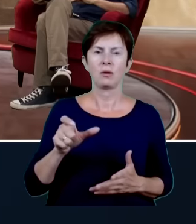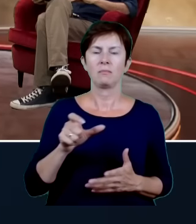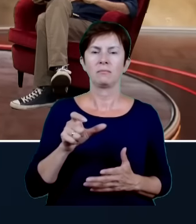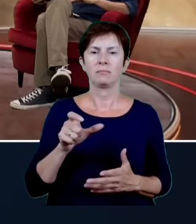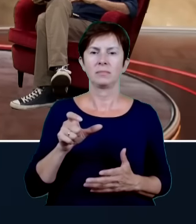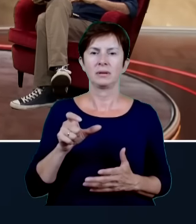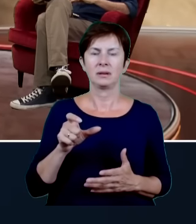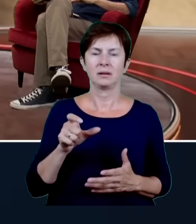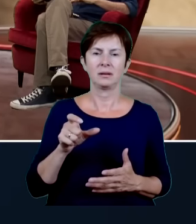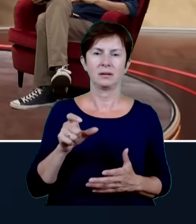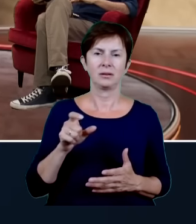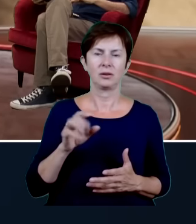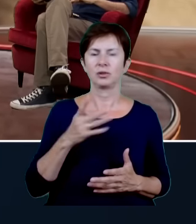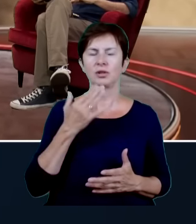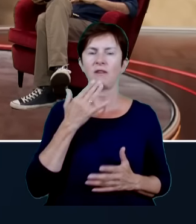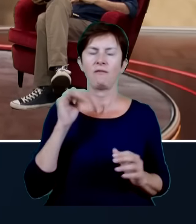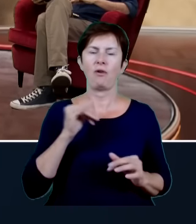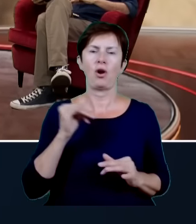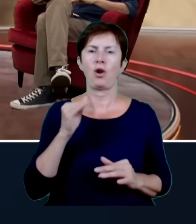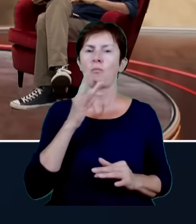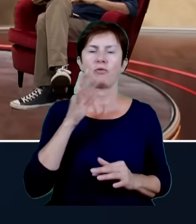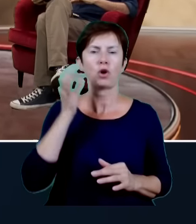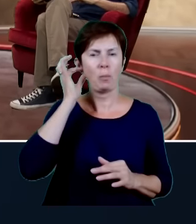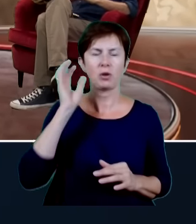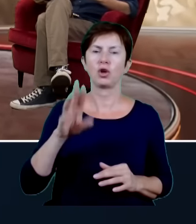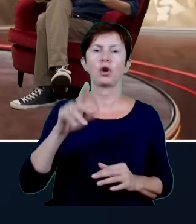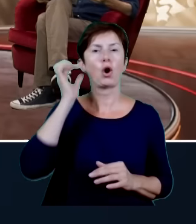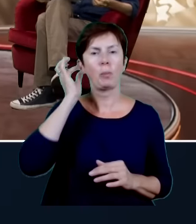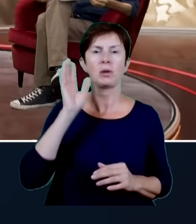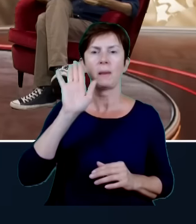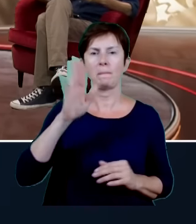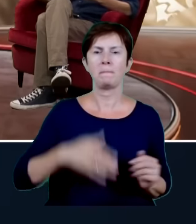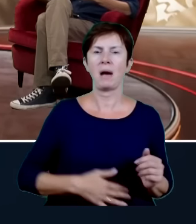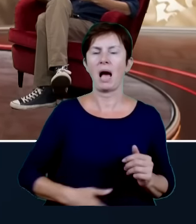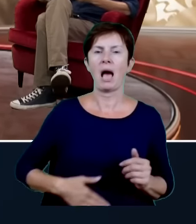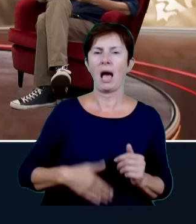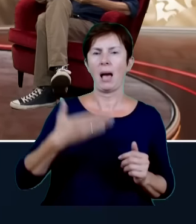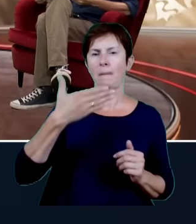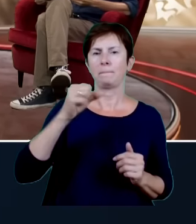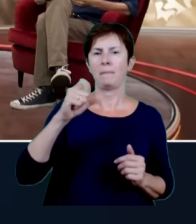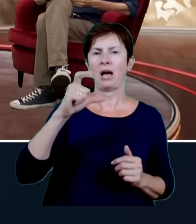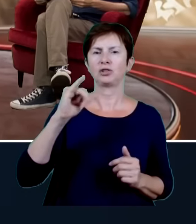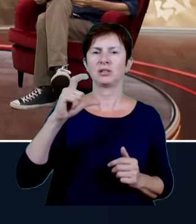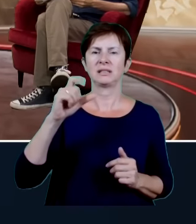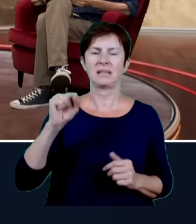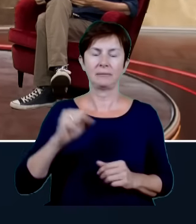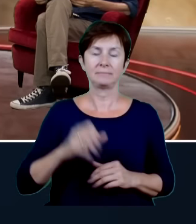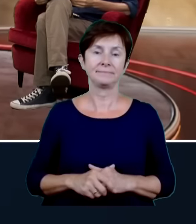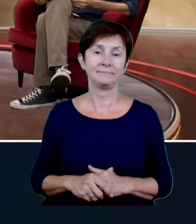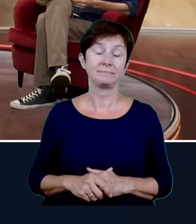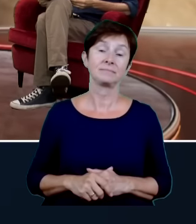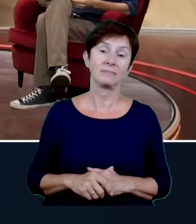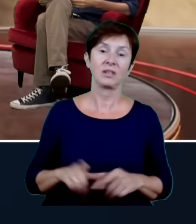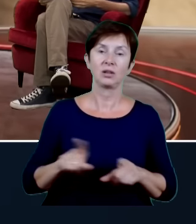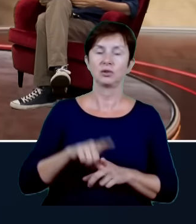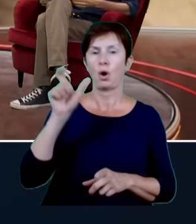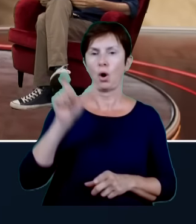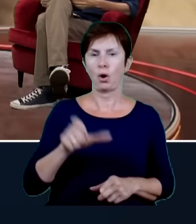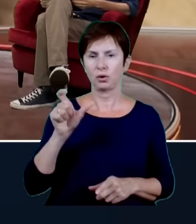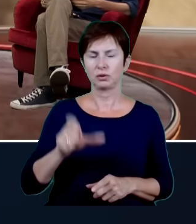podobno mówić że kobiety bo to też je obraża No ale też mamy osobę z laską